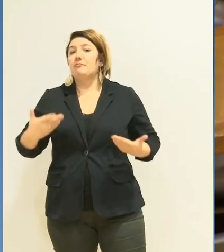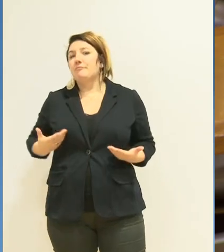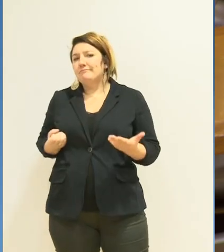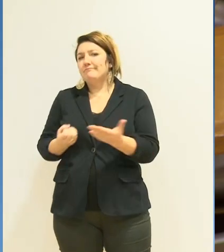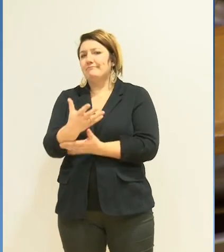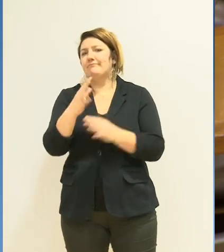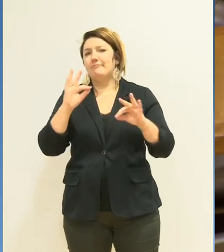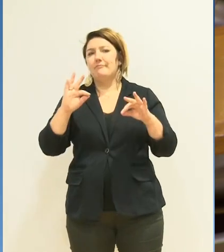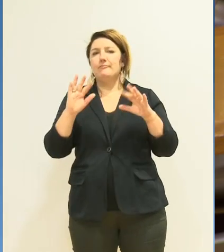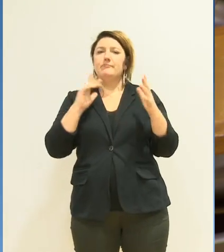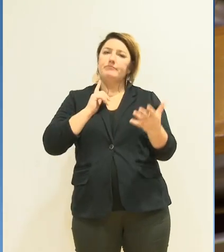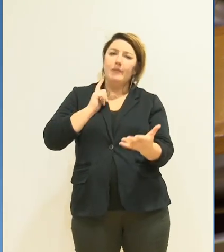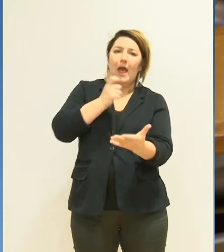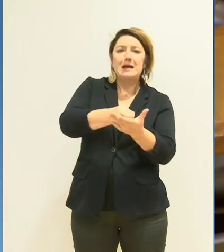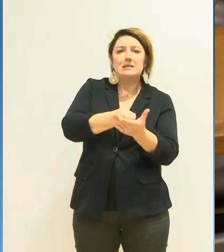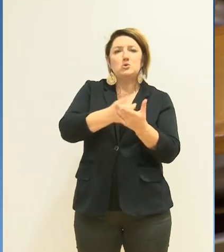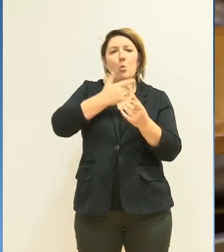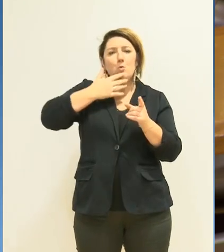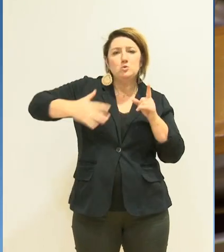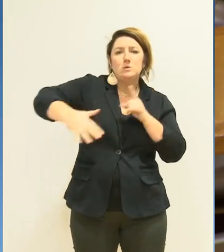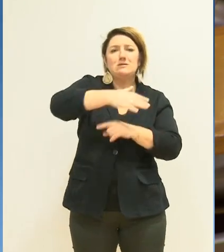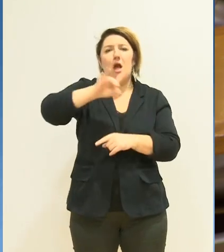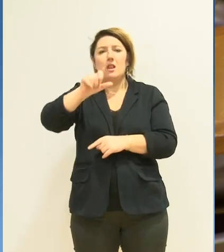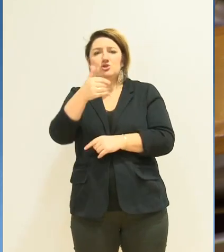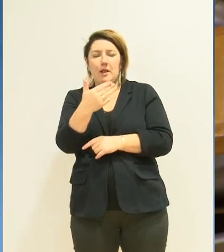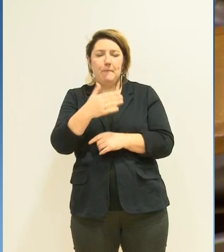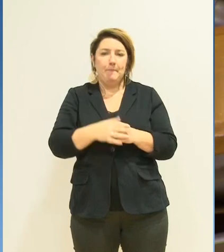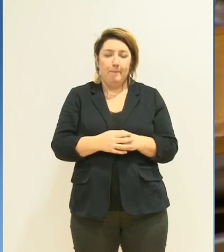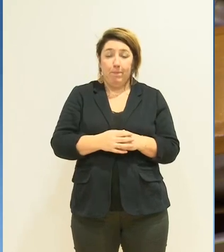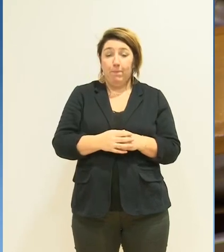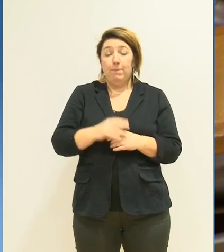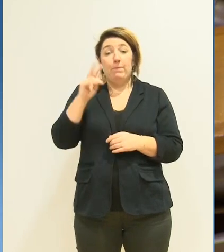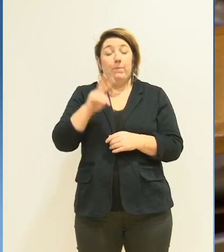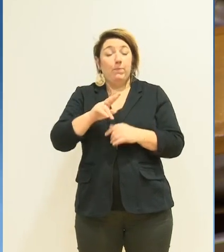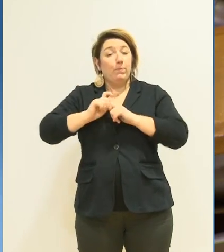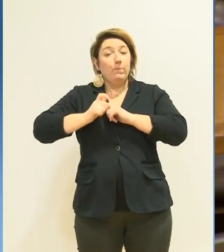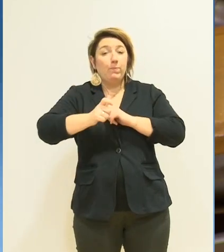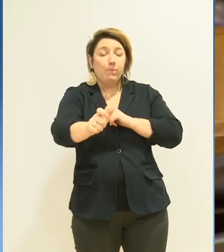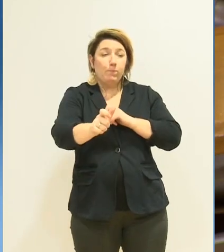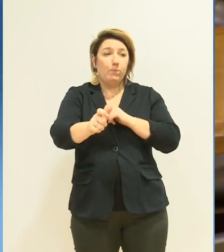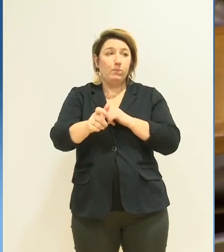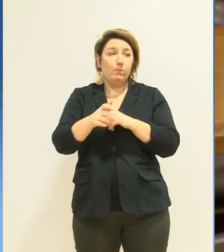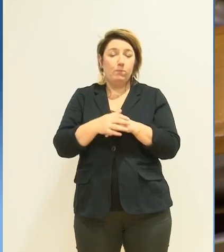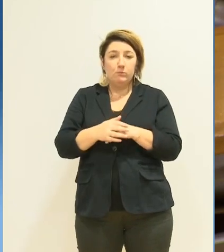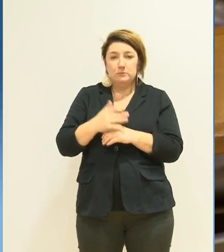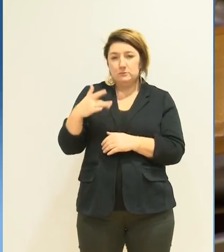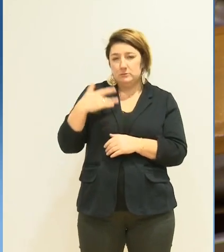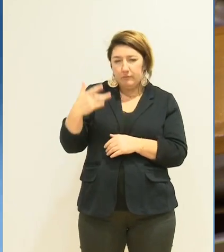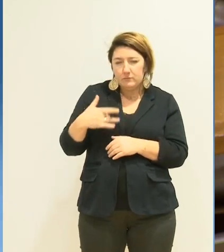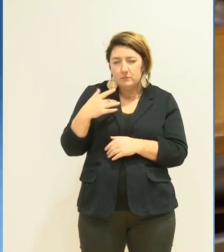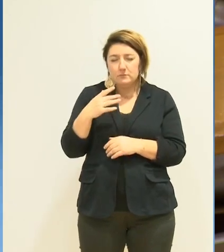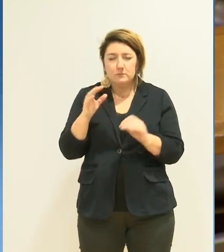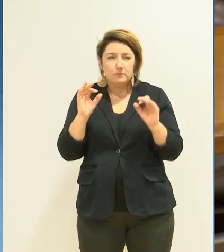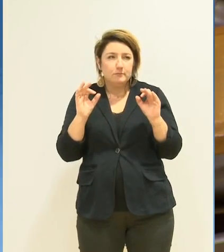sociale c'est un dispositif qui est intéressant l'accession sociale qui est nécessaire pour